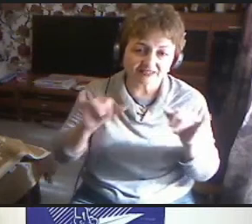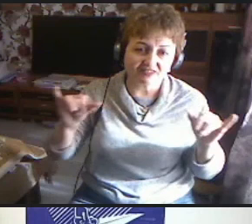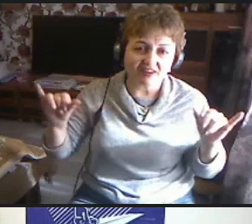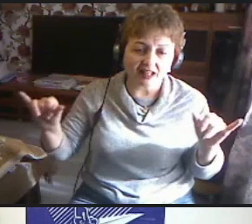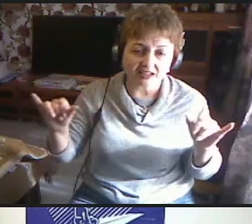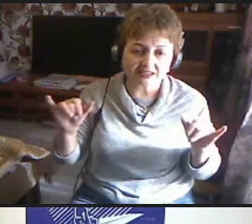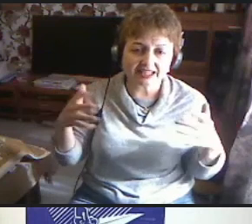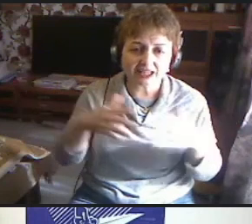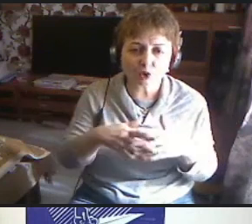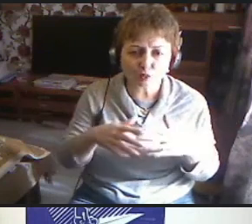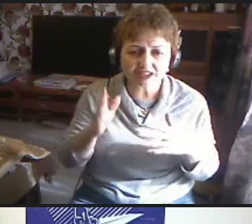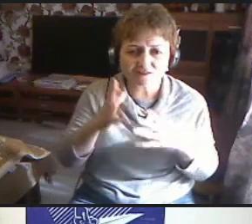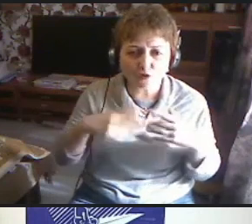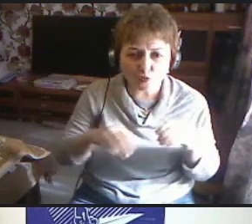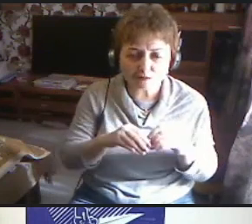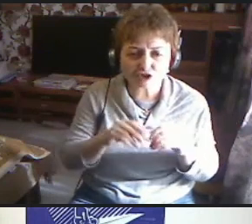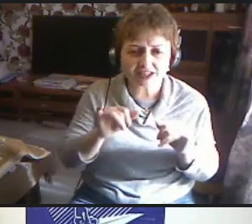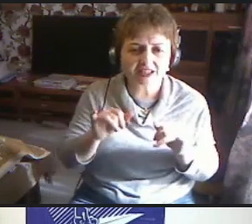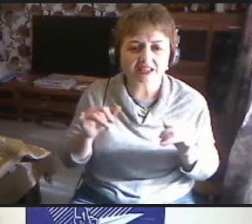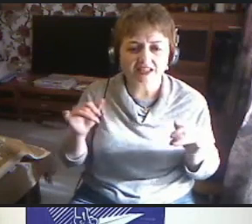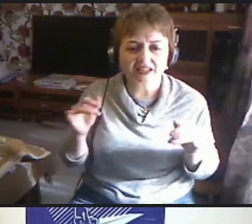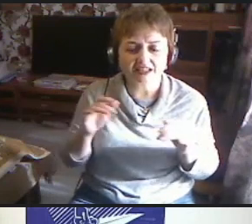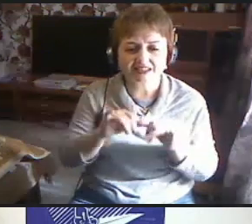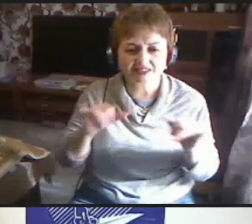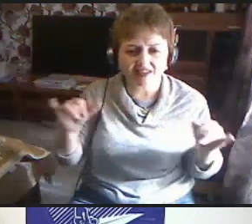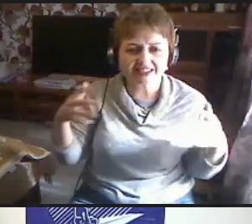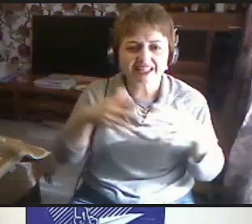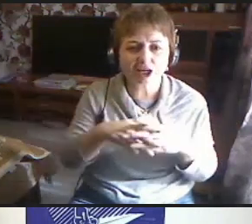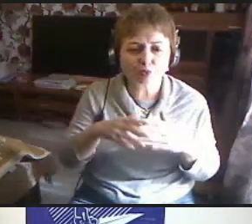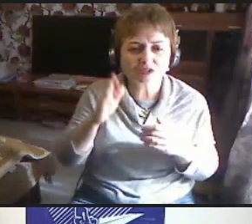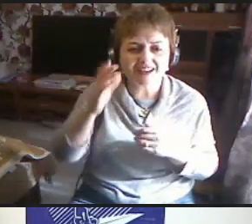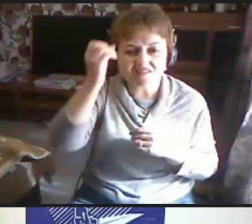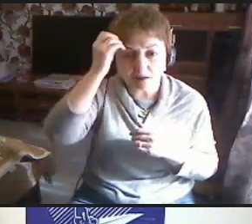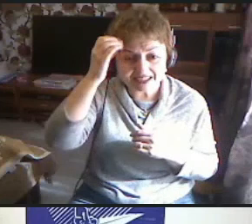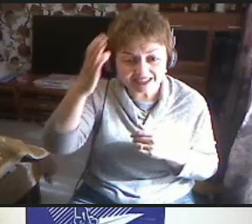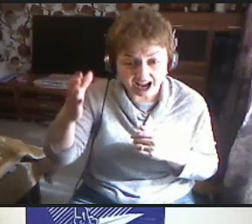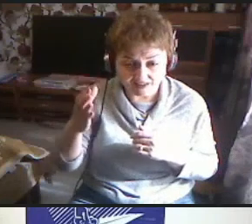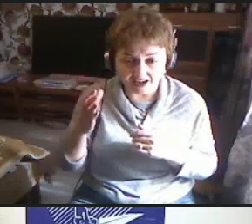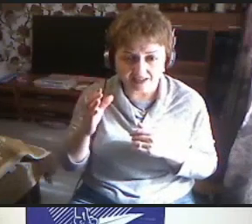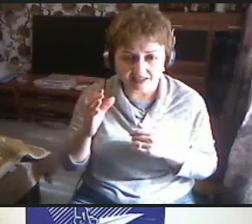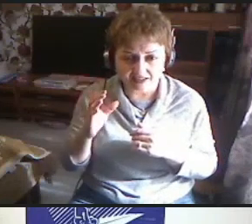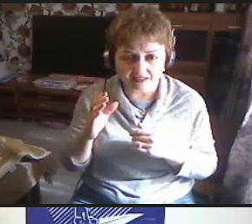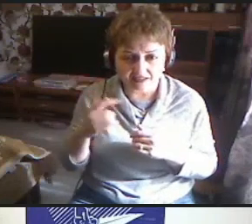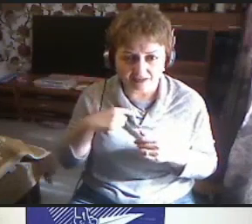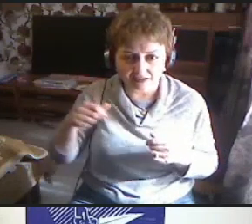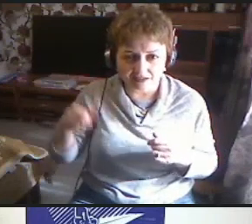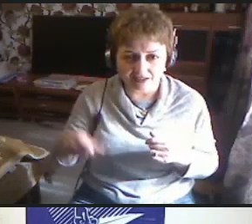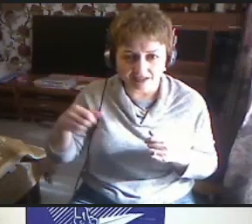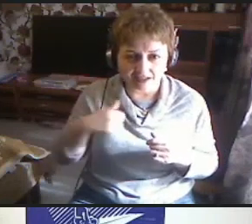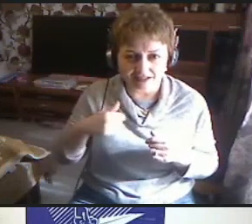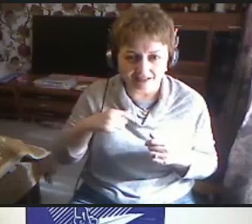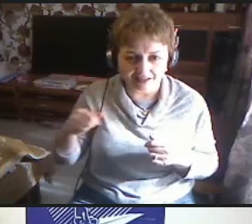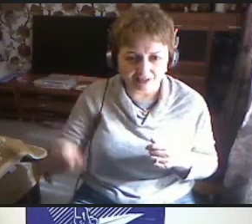развивалась инклюзия в обществе, развивалась инклюзия в образовании. Так, чем тут нажимаем, чтобы